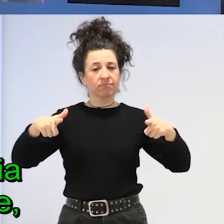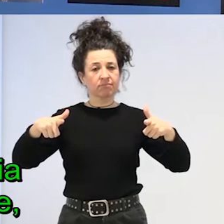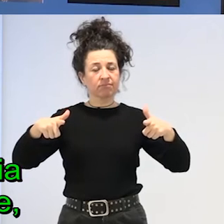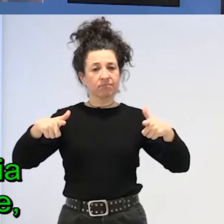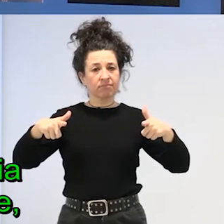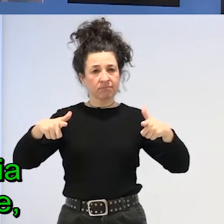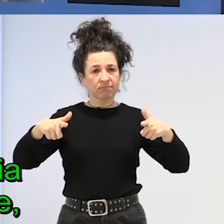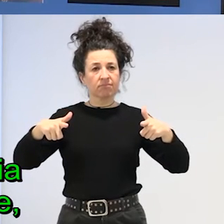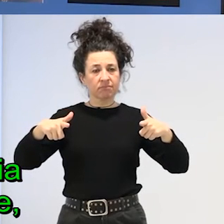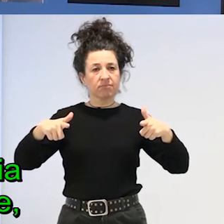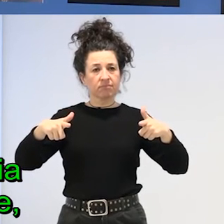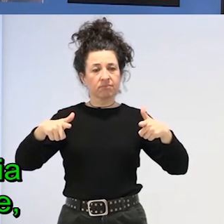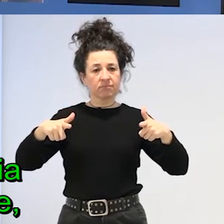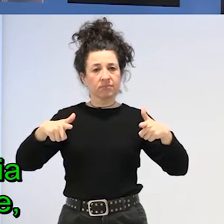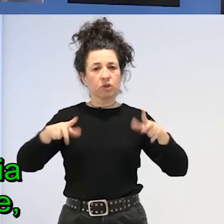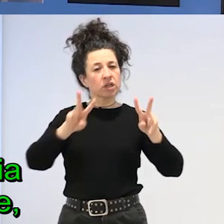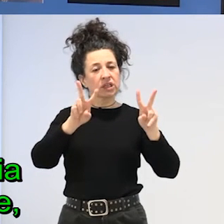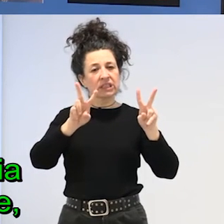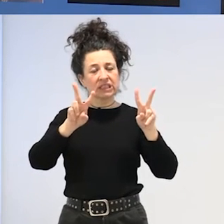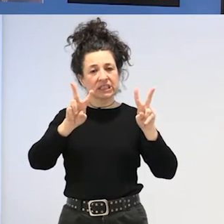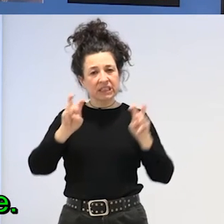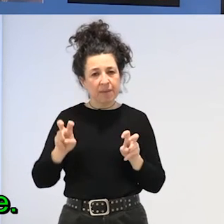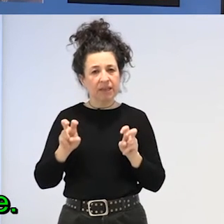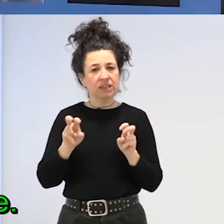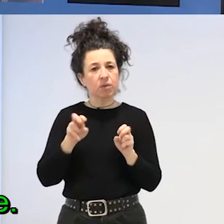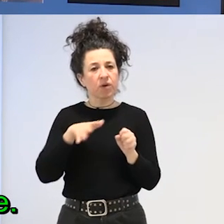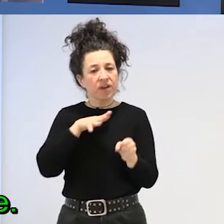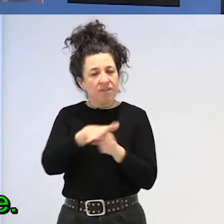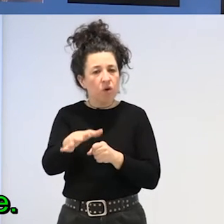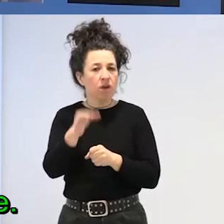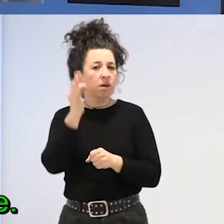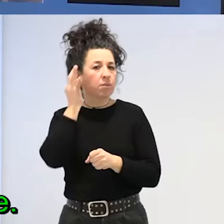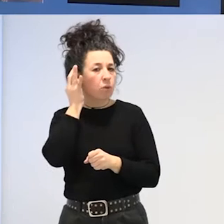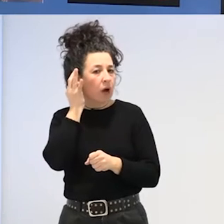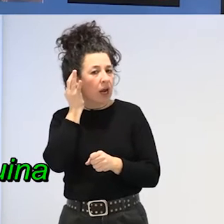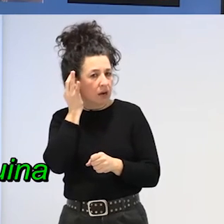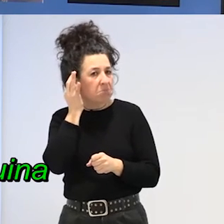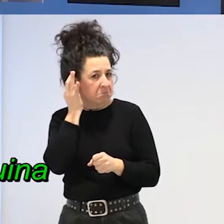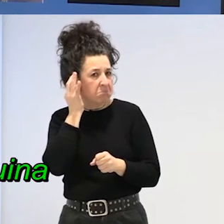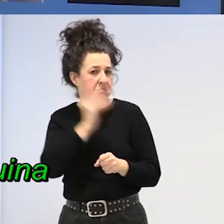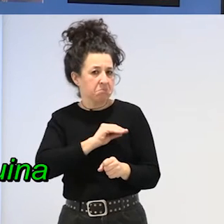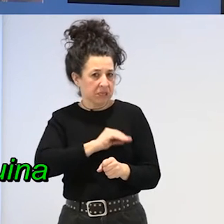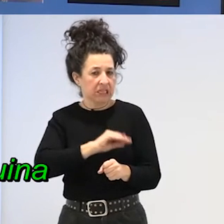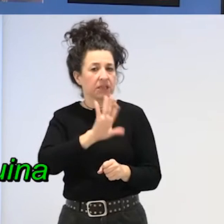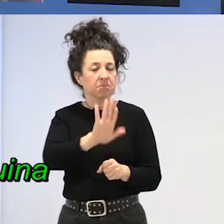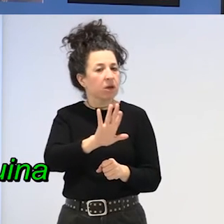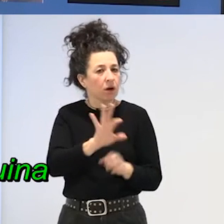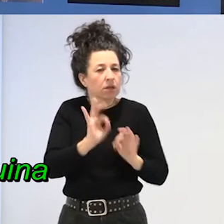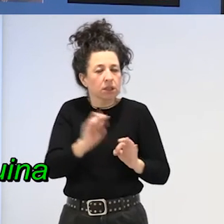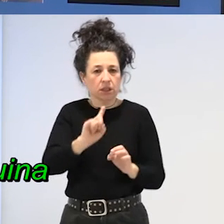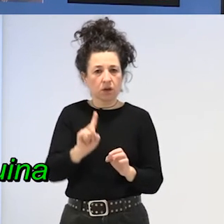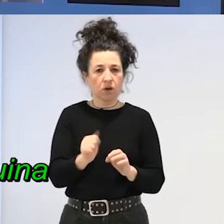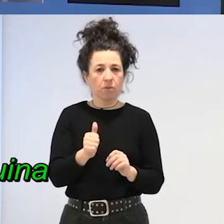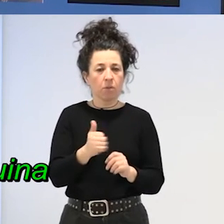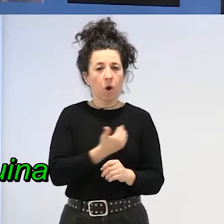emakumeengan eragin berezia zeukaten gaiak lantzen dituzte, baina ez dute landu behar ere. Eta, bueno, adibidez, neskamearen